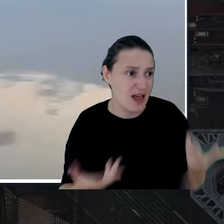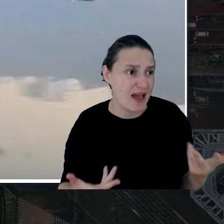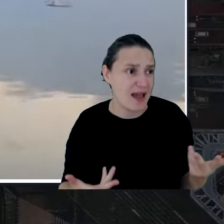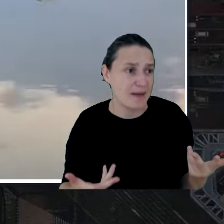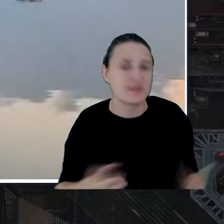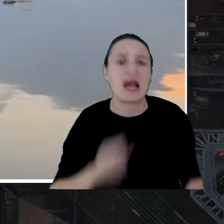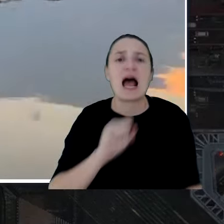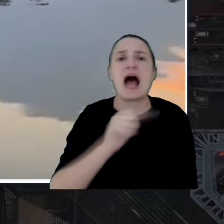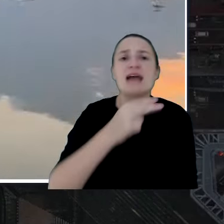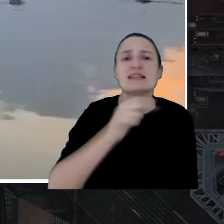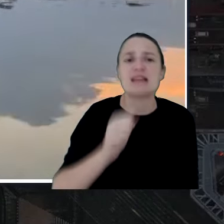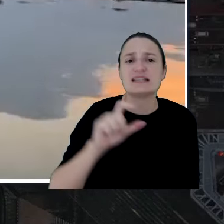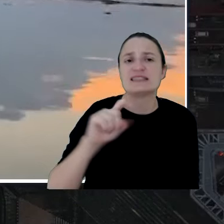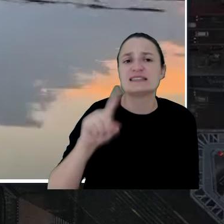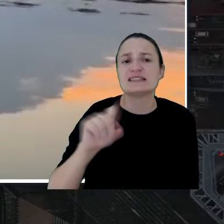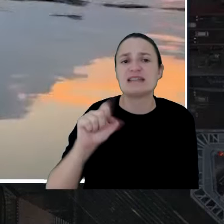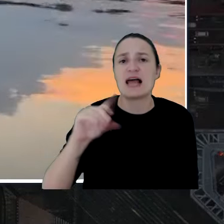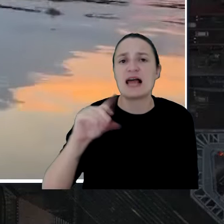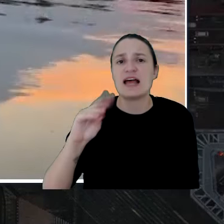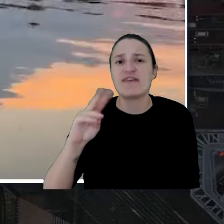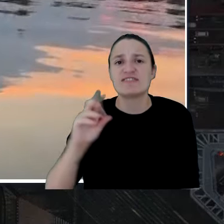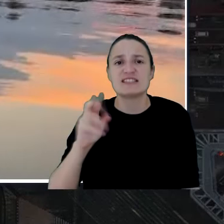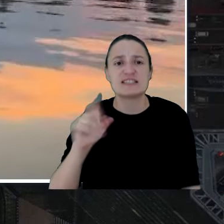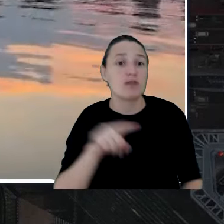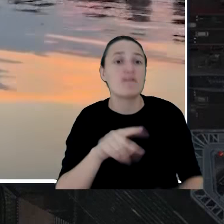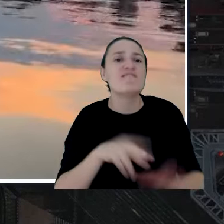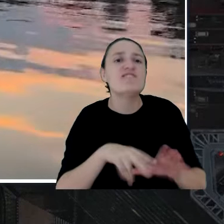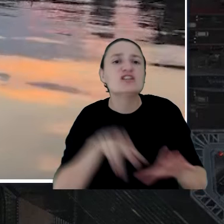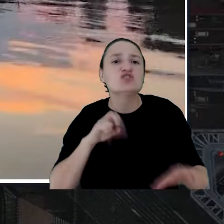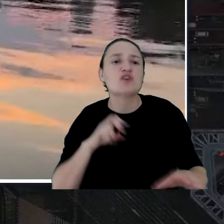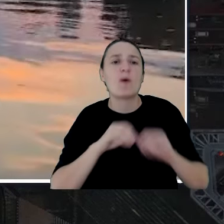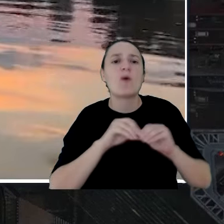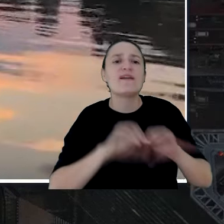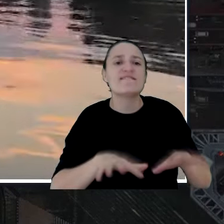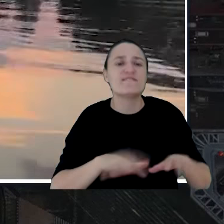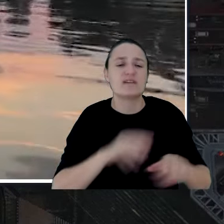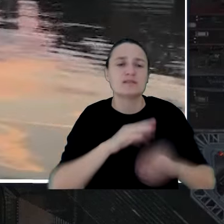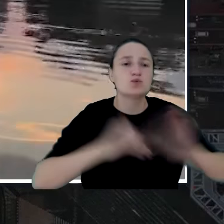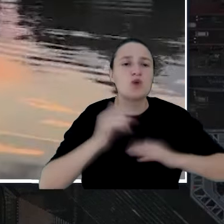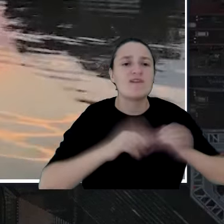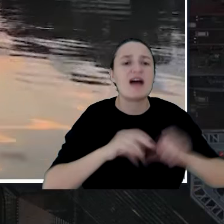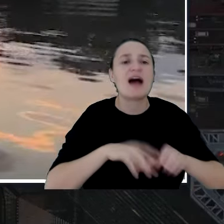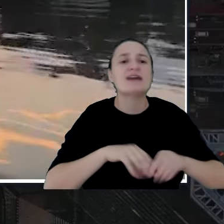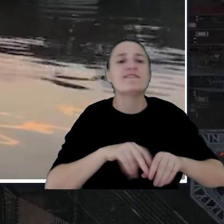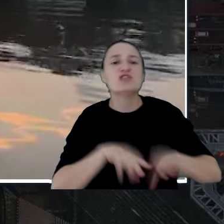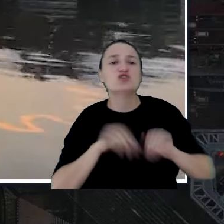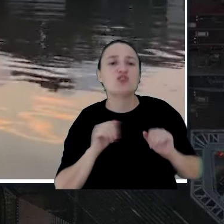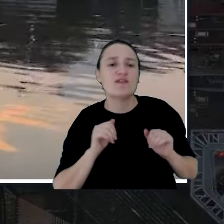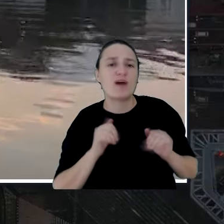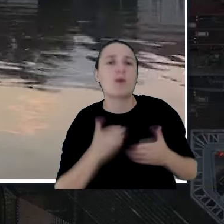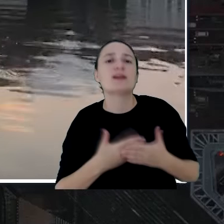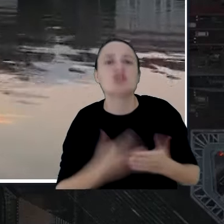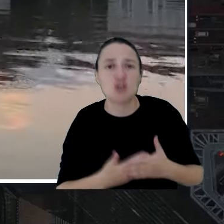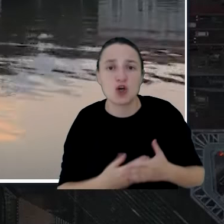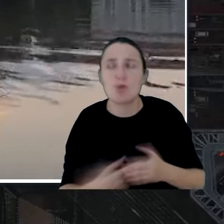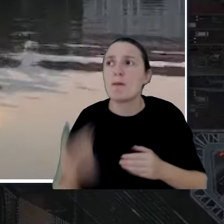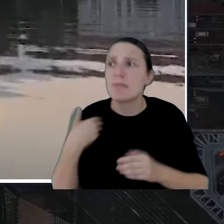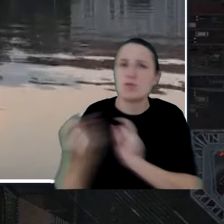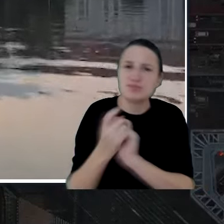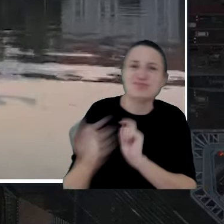Zalewska i Prawo i Sprawiedliwość wycofało się z tej inwestycji na skutek protestów, a nie, że protestowali. To jest po pierwsze. Po